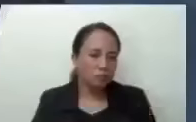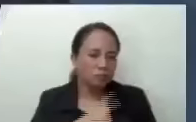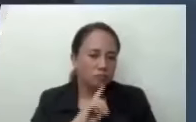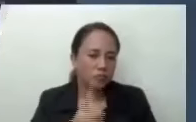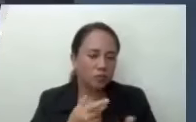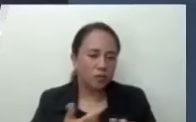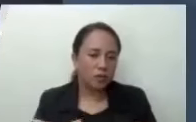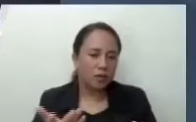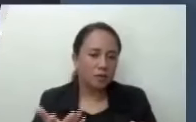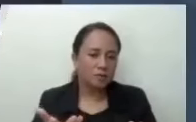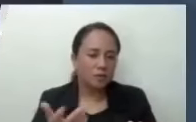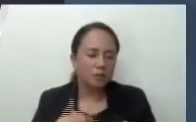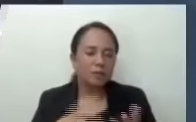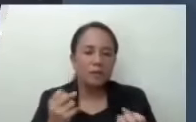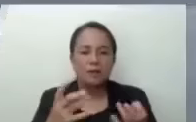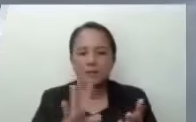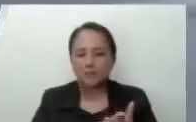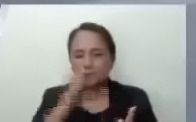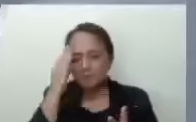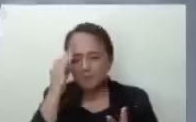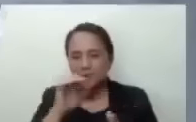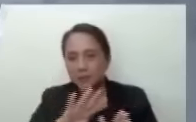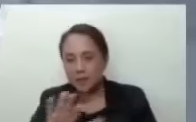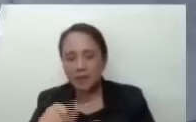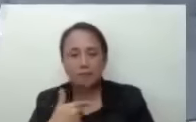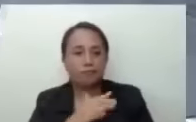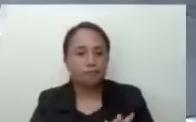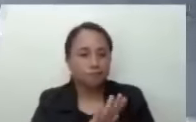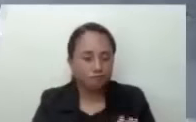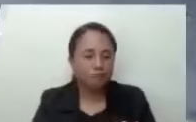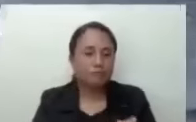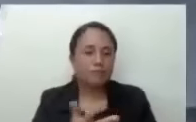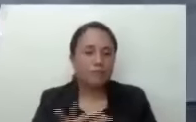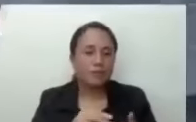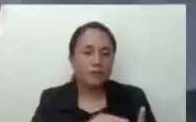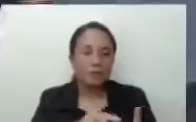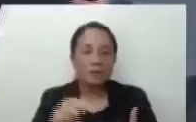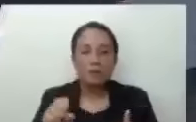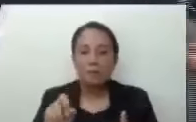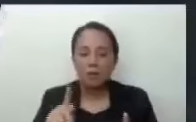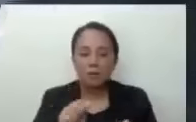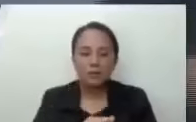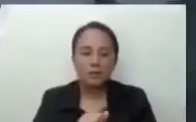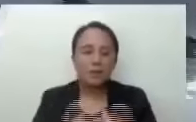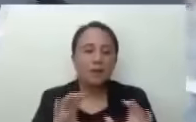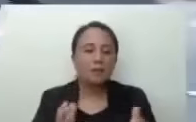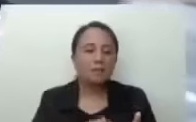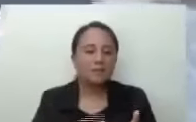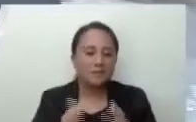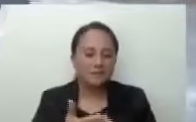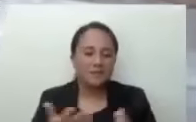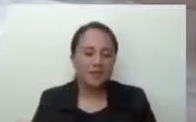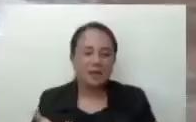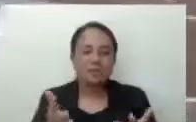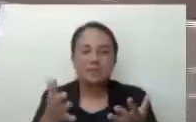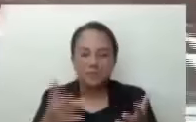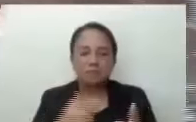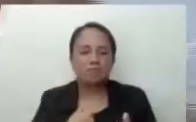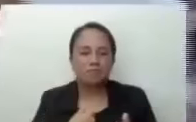natututunan other than sa school si Mark at kanyang mga kaklase di pinalampas ang pagkakataong